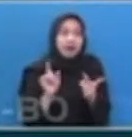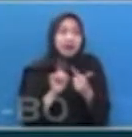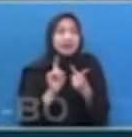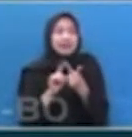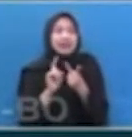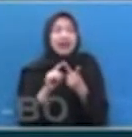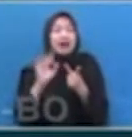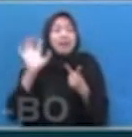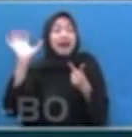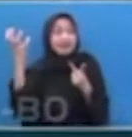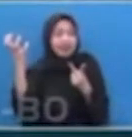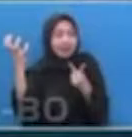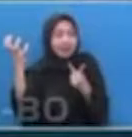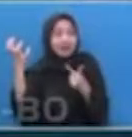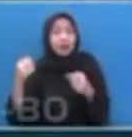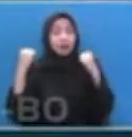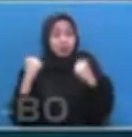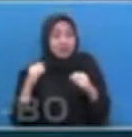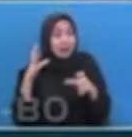kantong-kantong suara Anies.